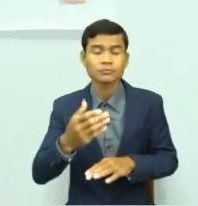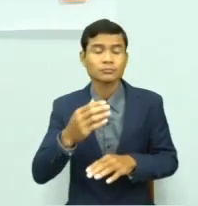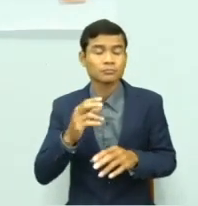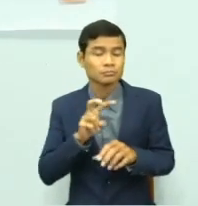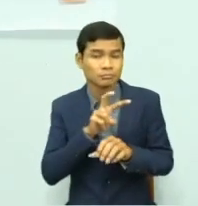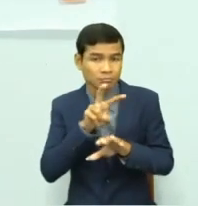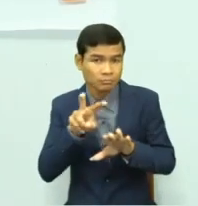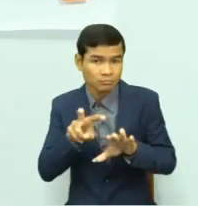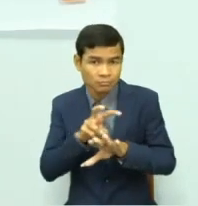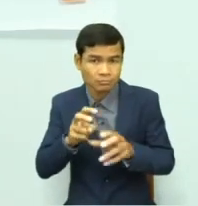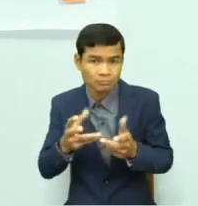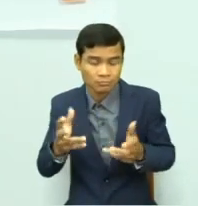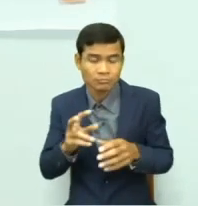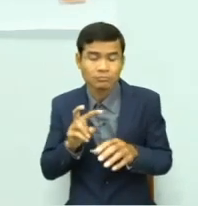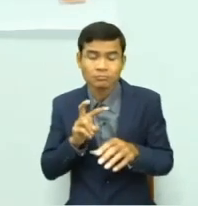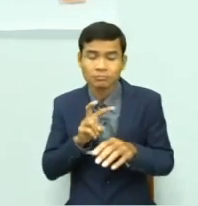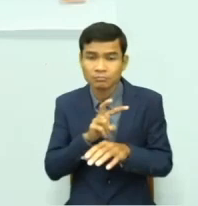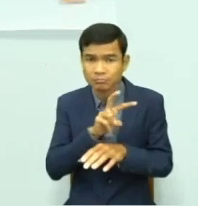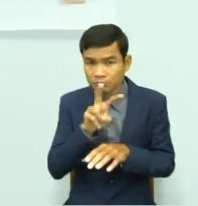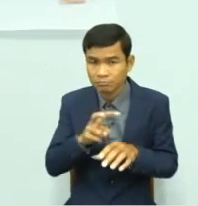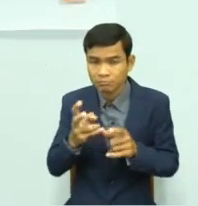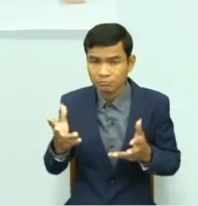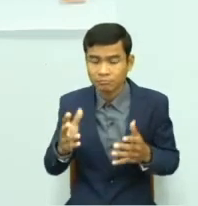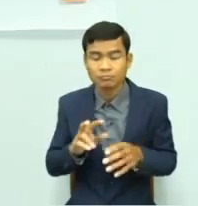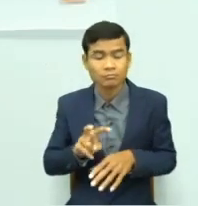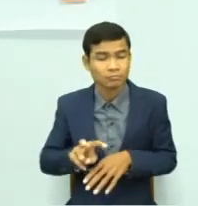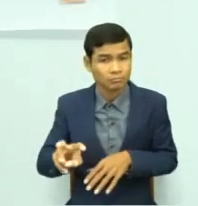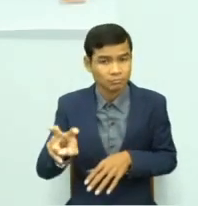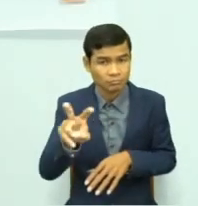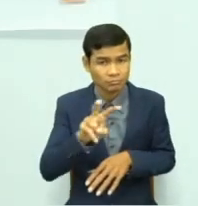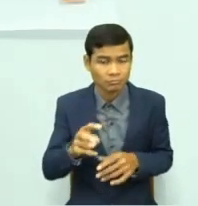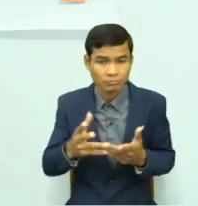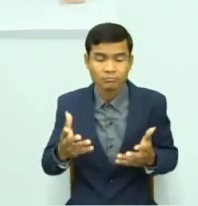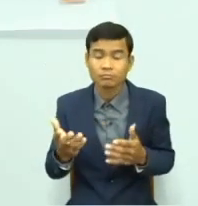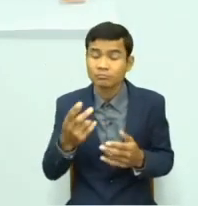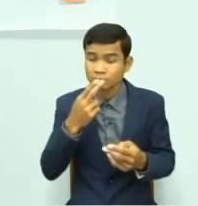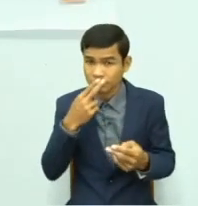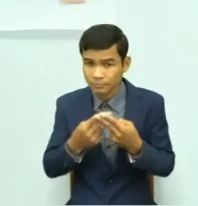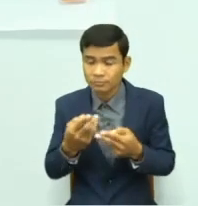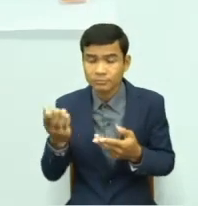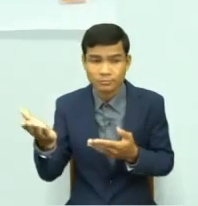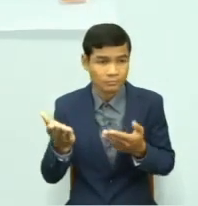đời cha chẳng con đã chay bán